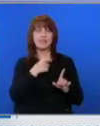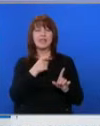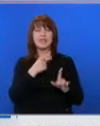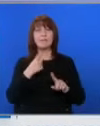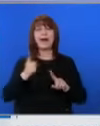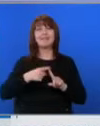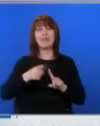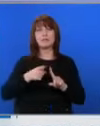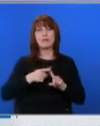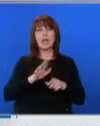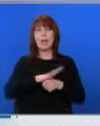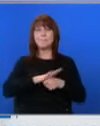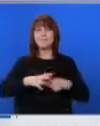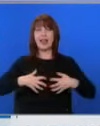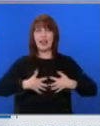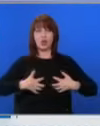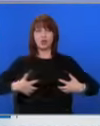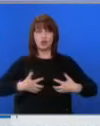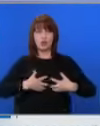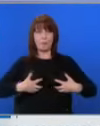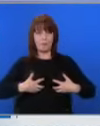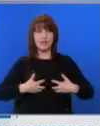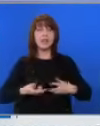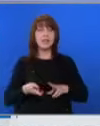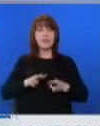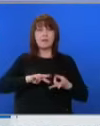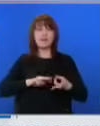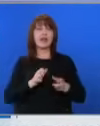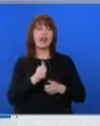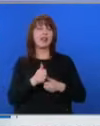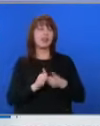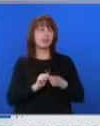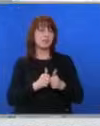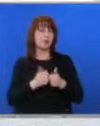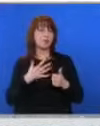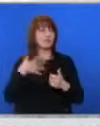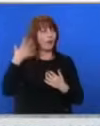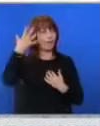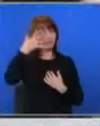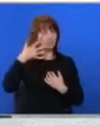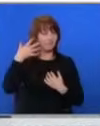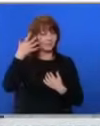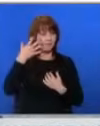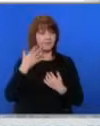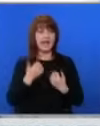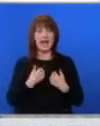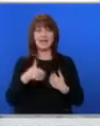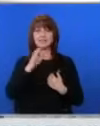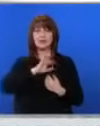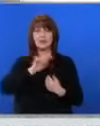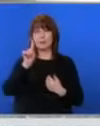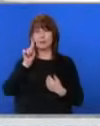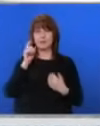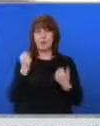е с трансплантирани бели дробове и е превърнала спорта в своя мисия. Аз спечелих първо